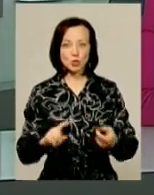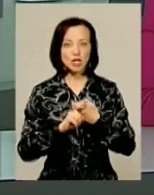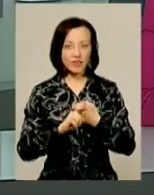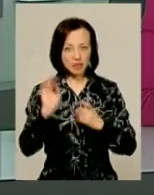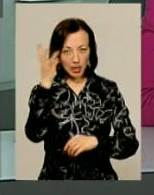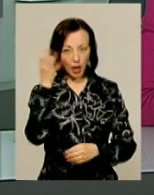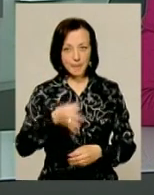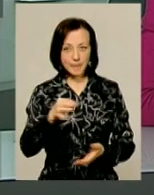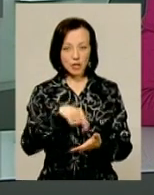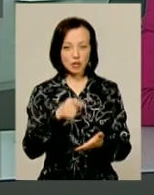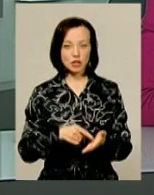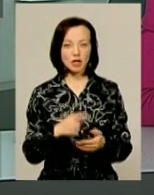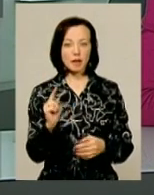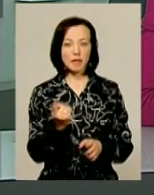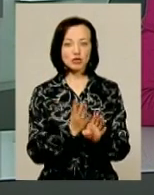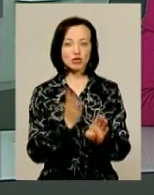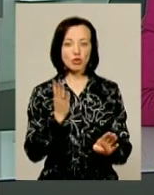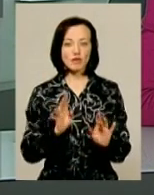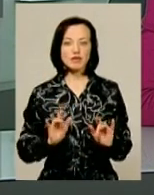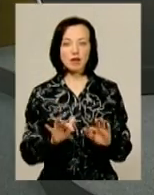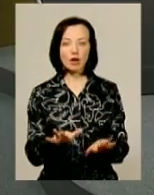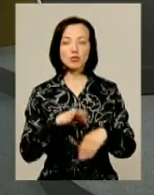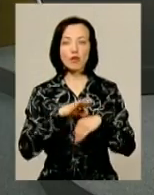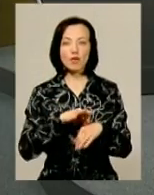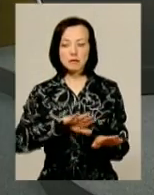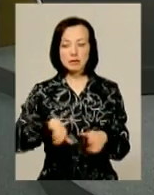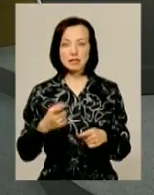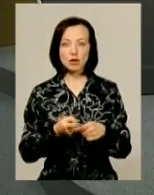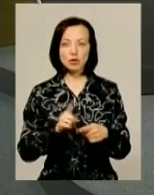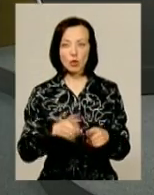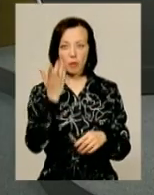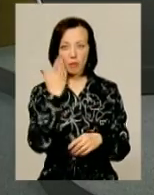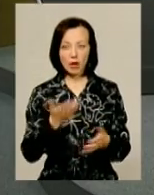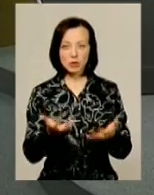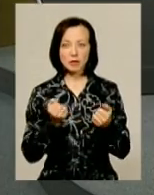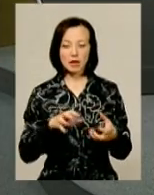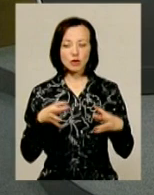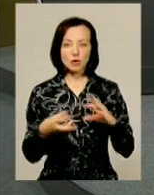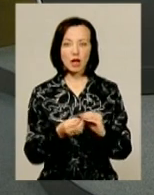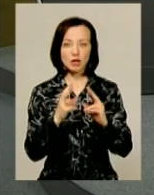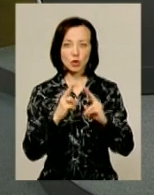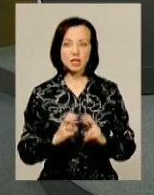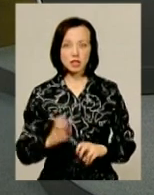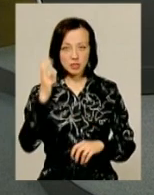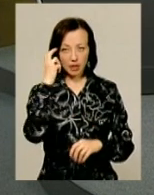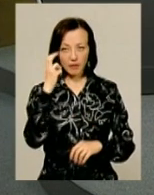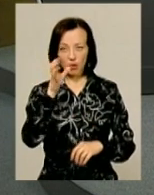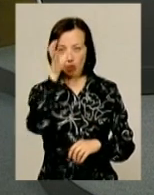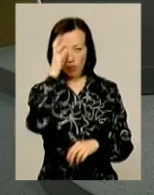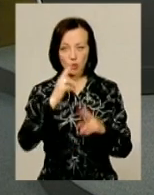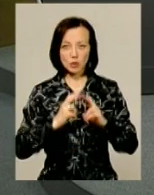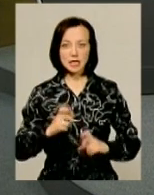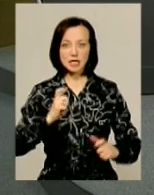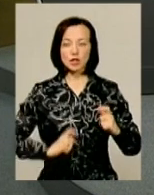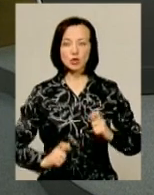Хмельниччині? Першочергові заходи, які проводилися після того, як ми отримали результати досліджень із Києва з Науково-дослідного